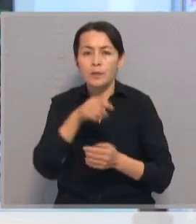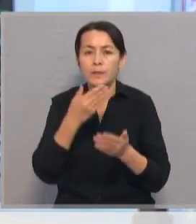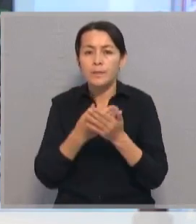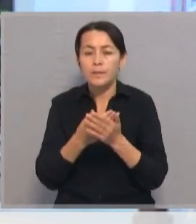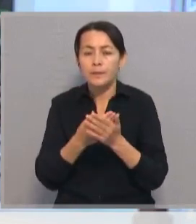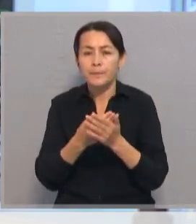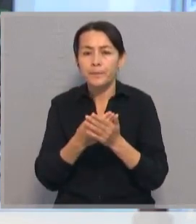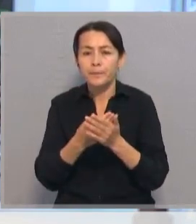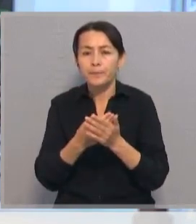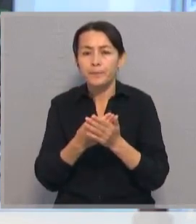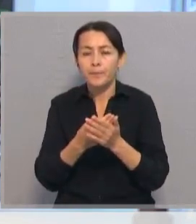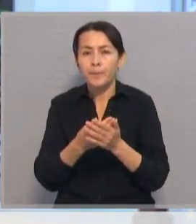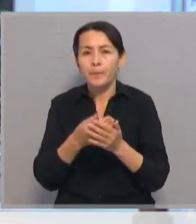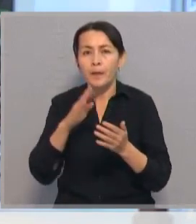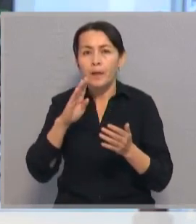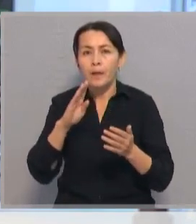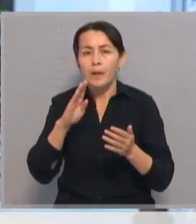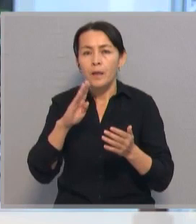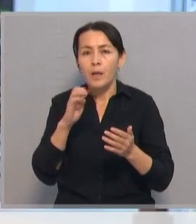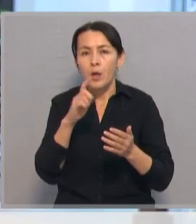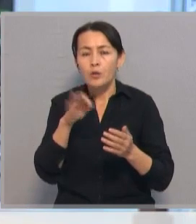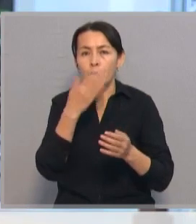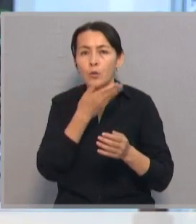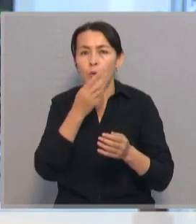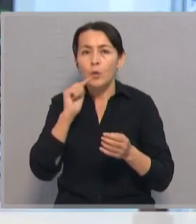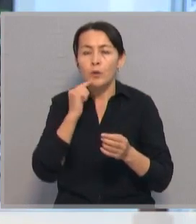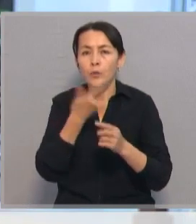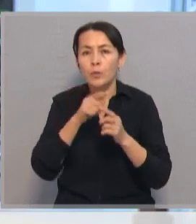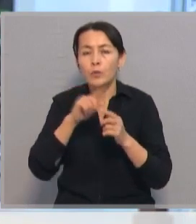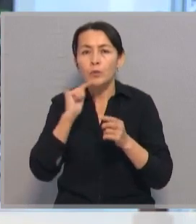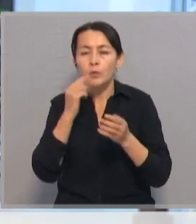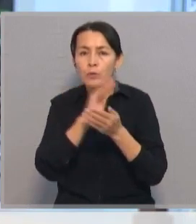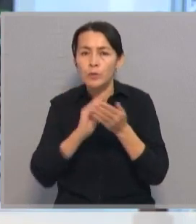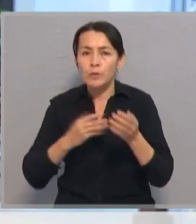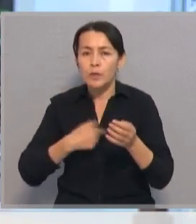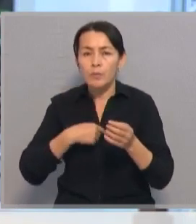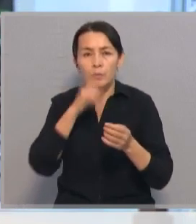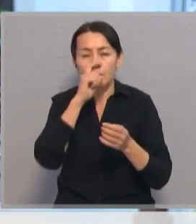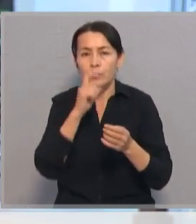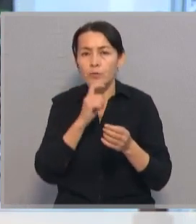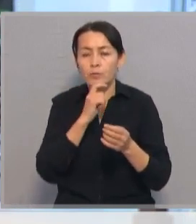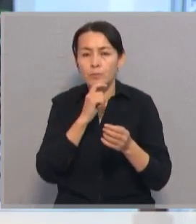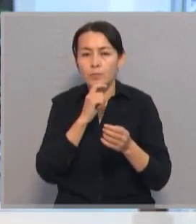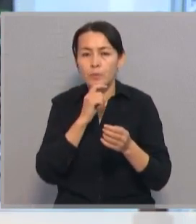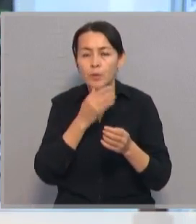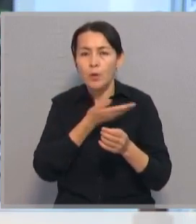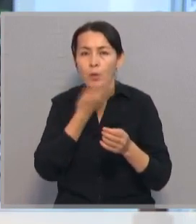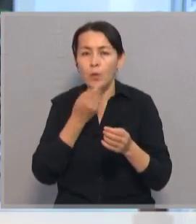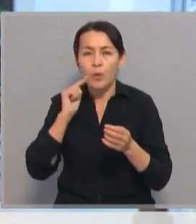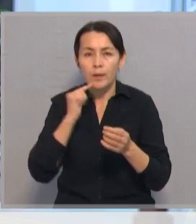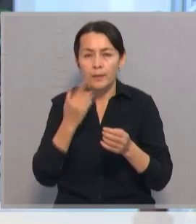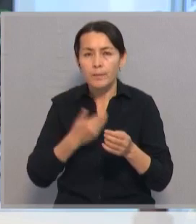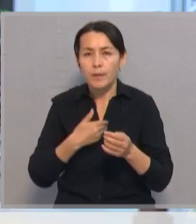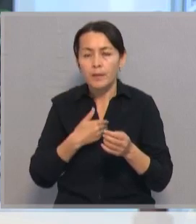жаңағы әуезовті мәселен ол оқу қиын. Мәселенше ол өте күрделі жазады. Сосын кейін сөйлемдерді өте мықты не